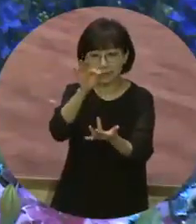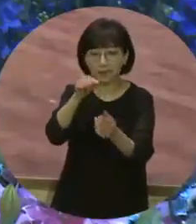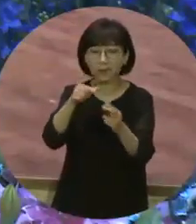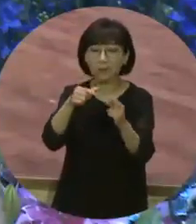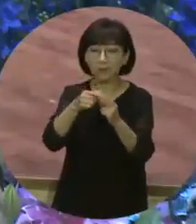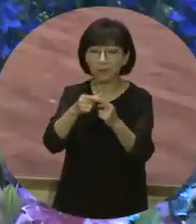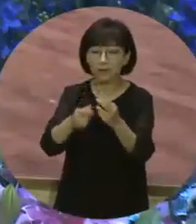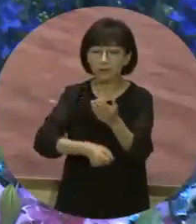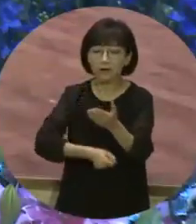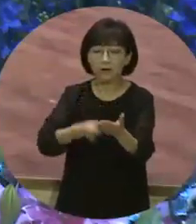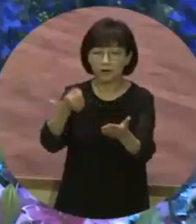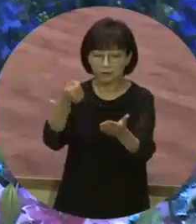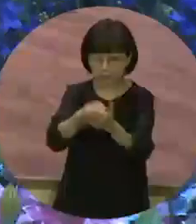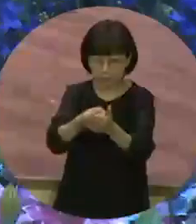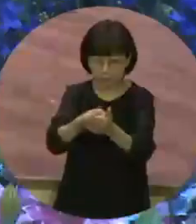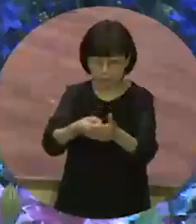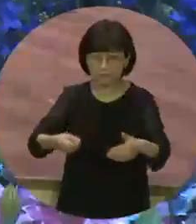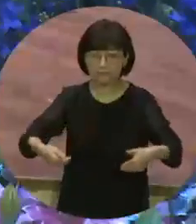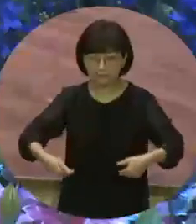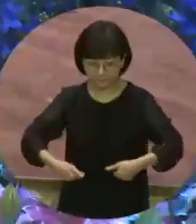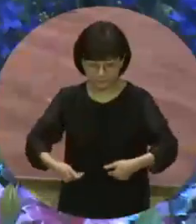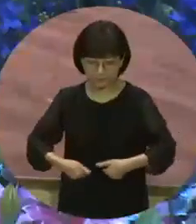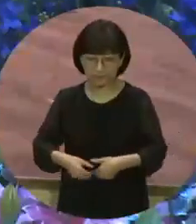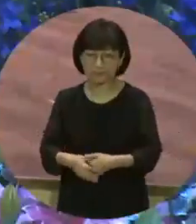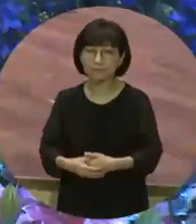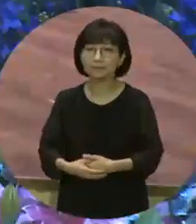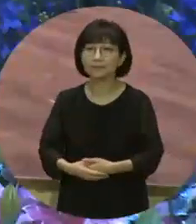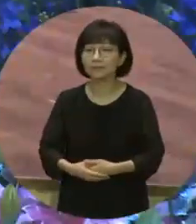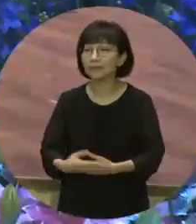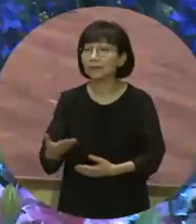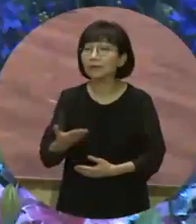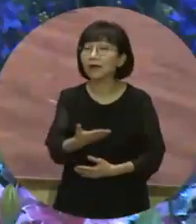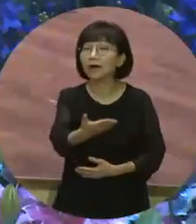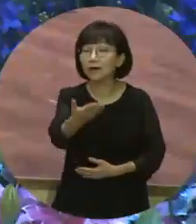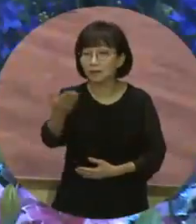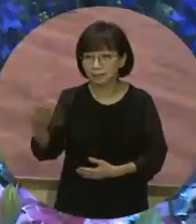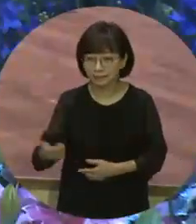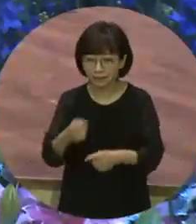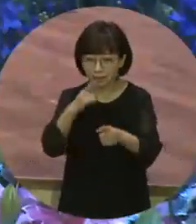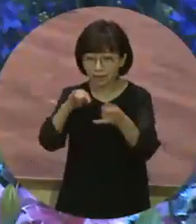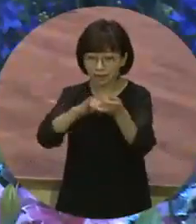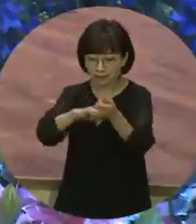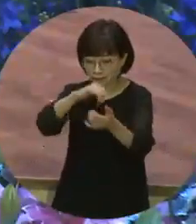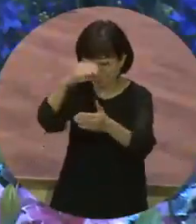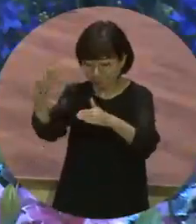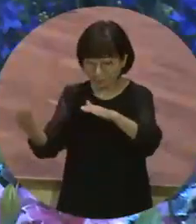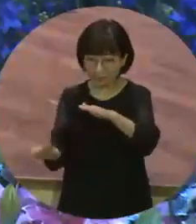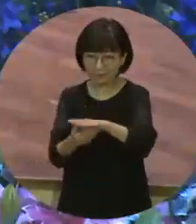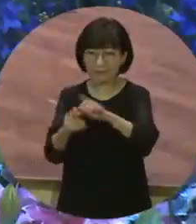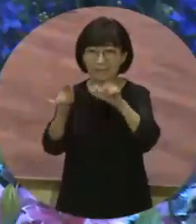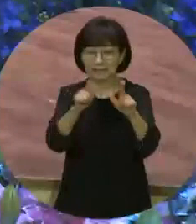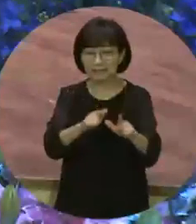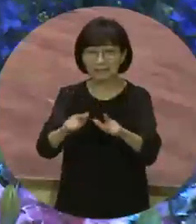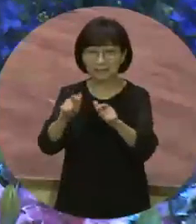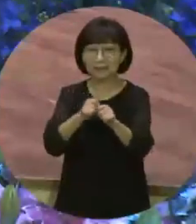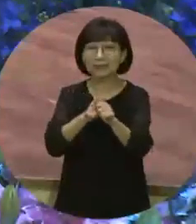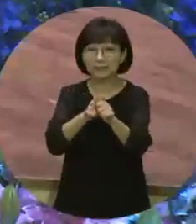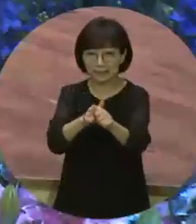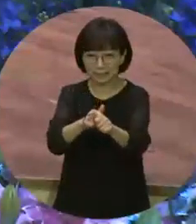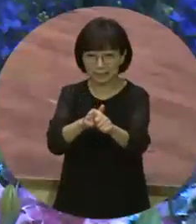그 행동을 우리가 하면 되는 거예요. 우리 연계 모든 성도들 이런 언약 성취의 삶을 통해서 가는